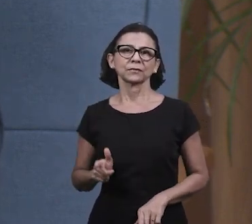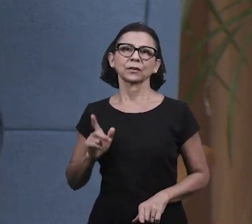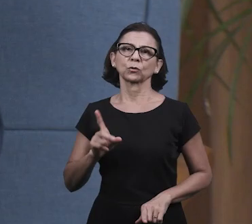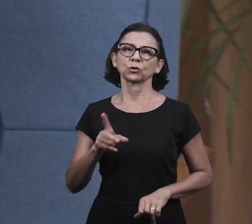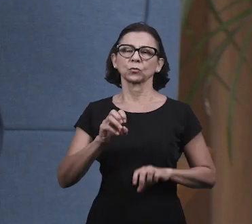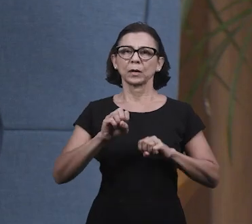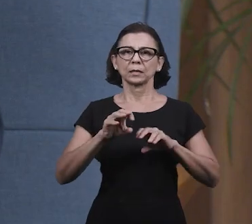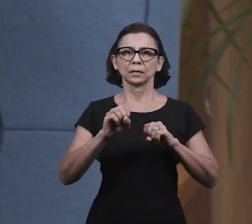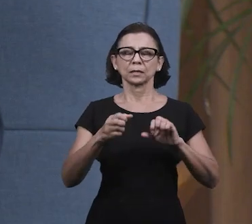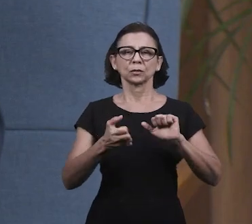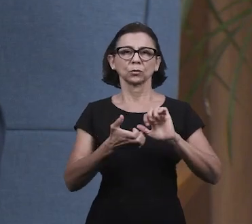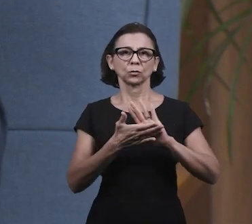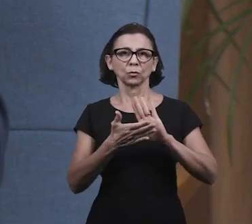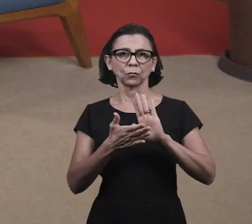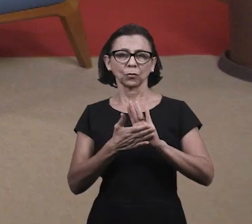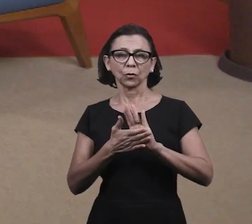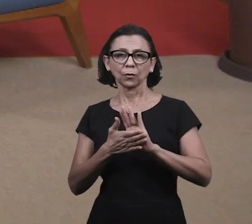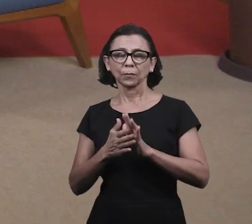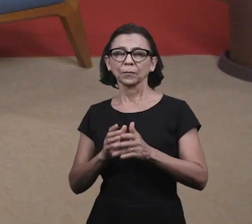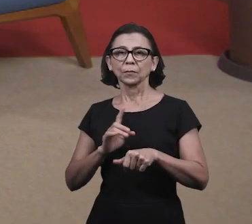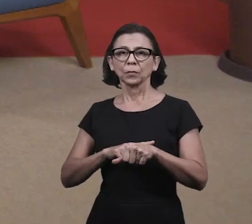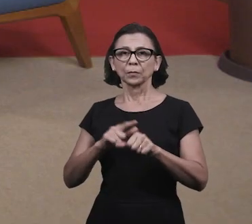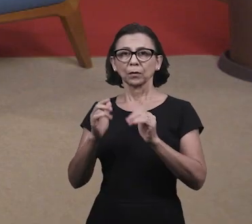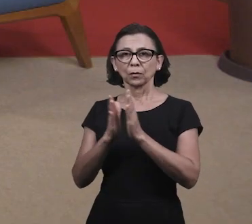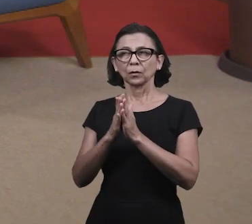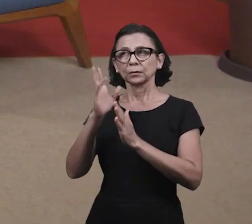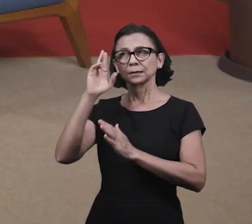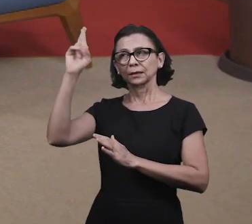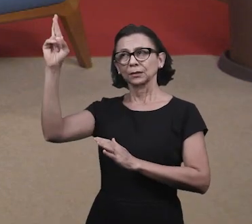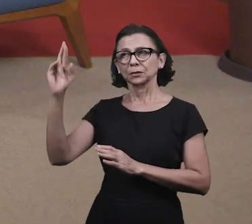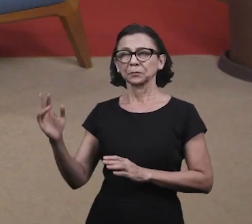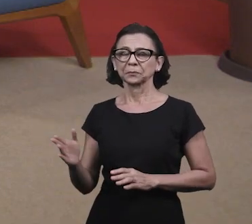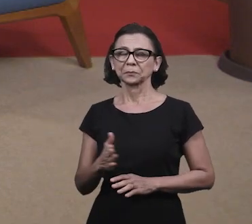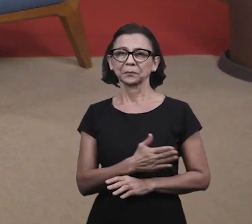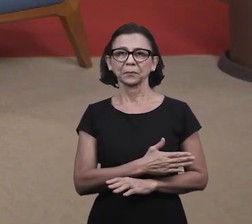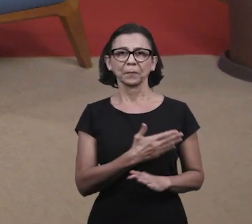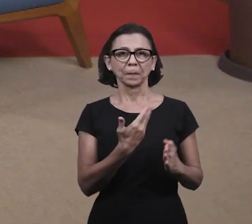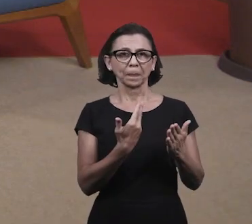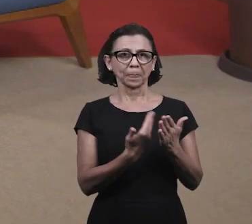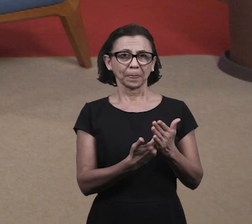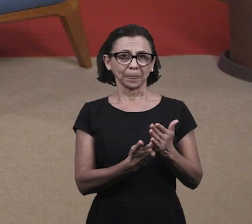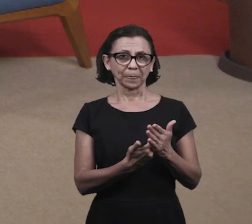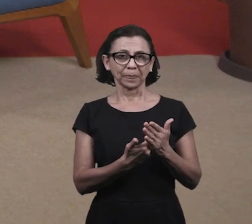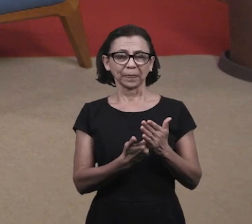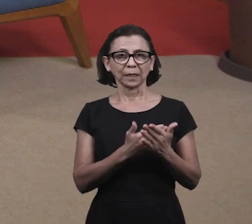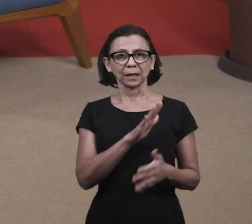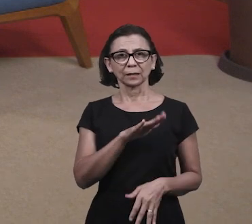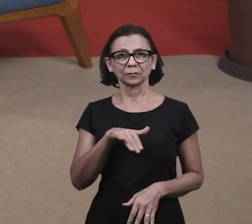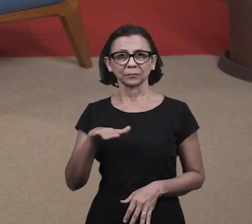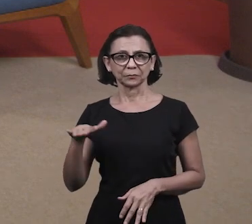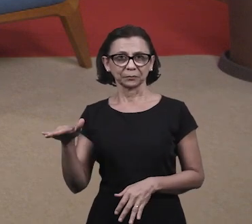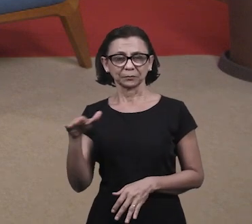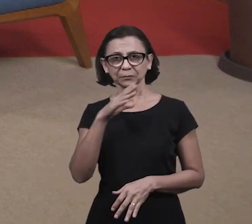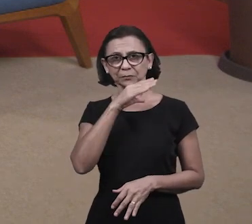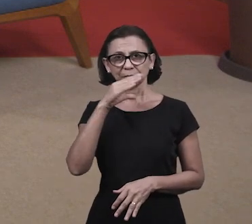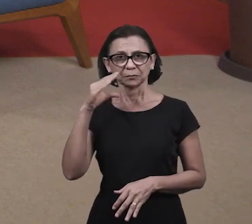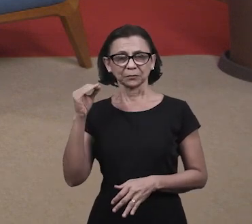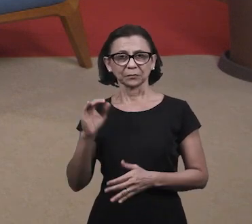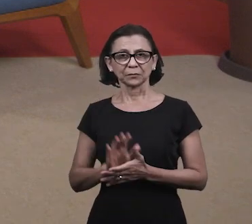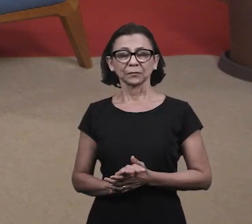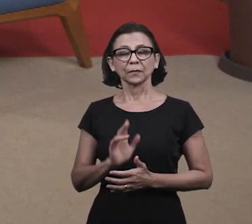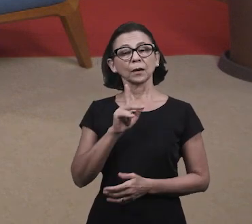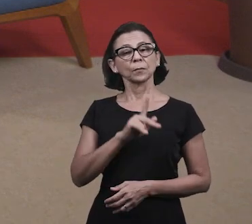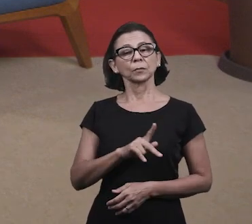va continuer l'enseignement de la louange quand je prie le Seigneur. Et dans l'étude pour les enfants intermédiaires et adolescents, la